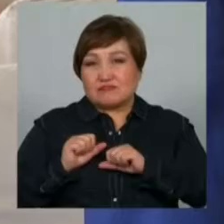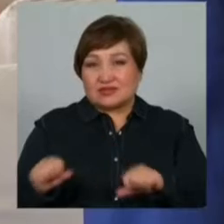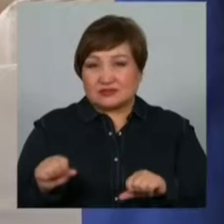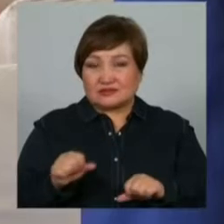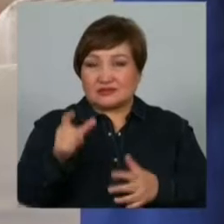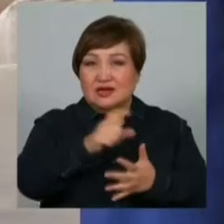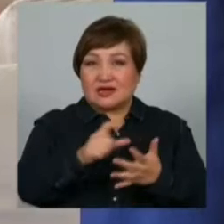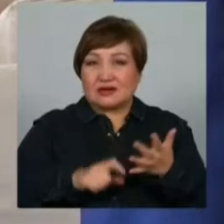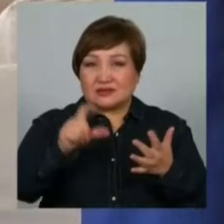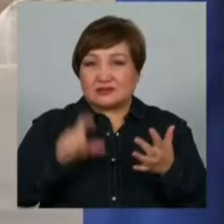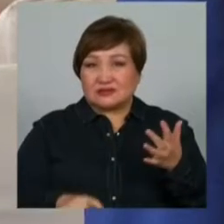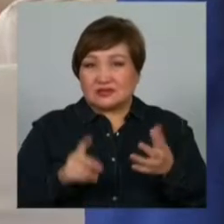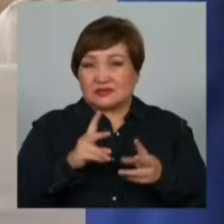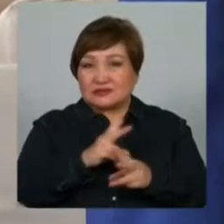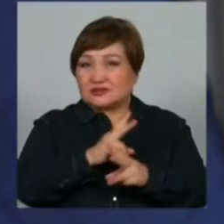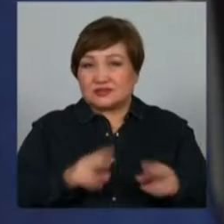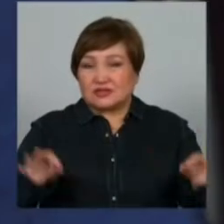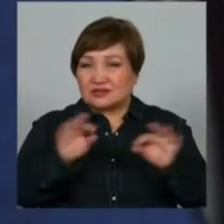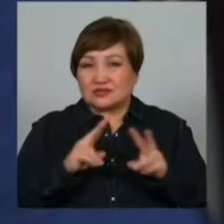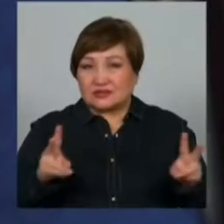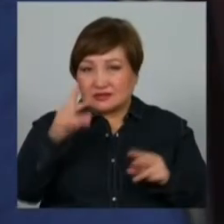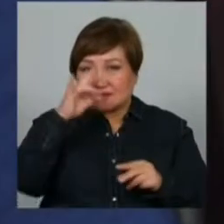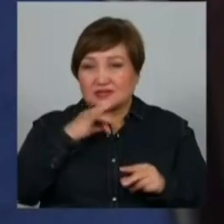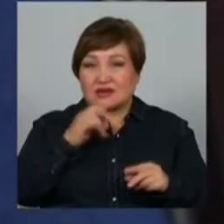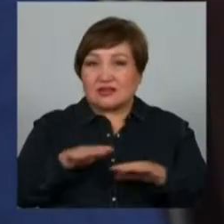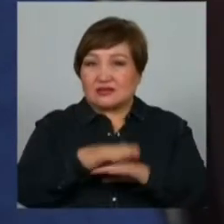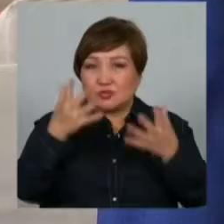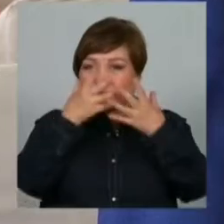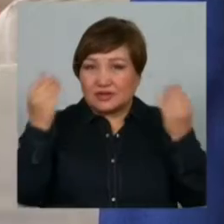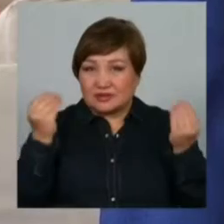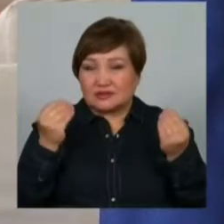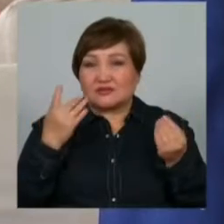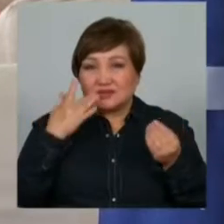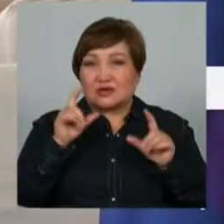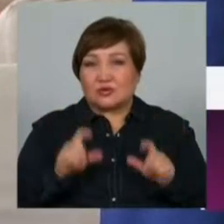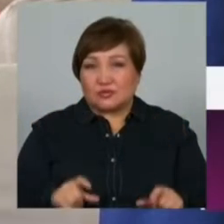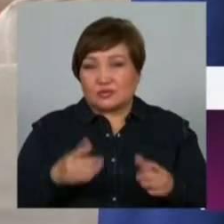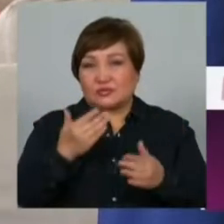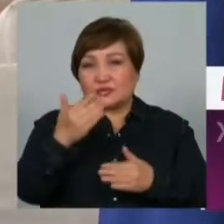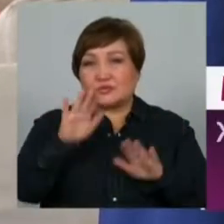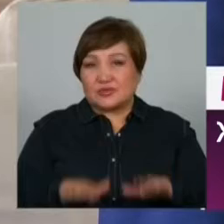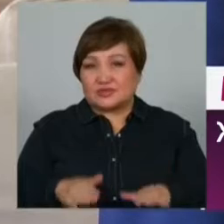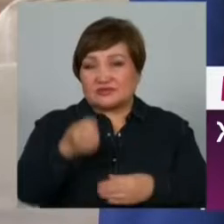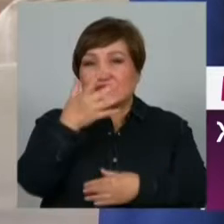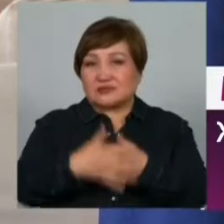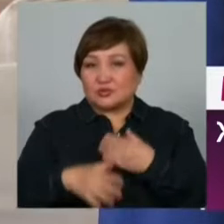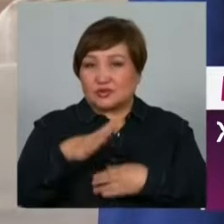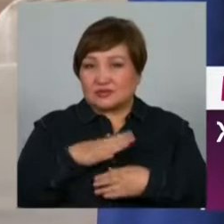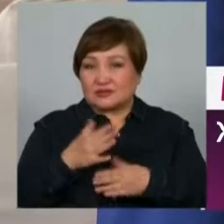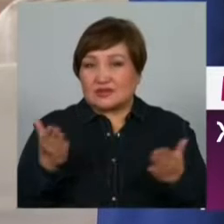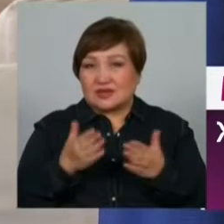ұмытпаған. Орны төрде болған қашанда шақырып жатыр талай жерлерде, әйтеуір мектептерде